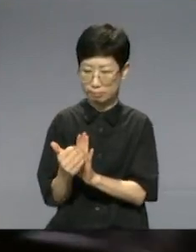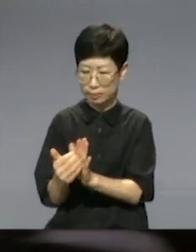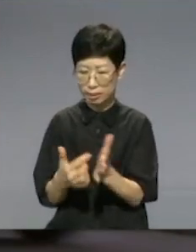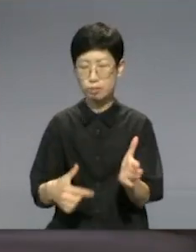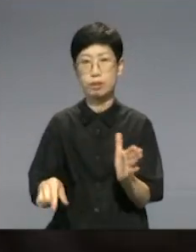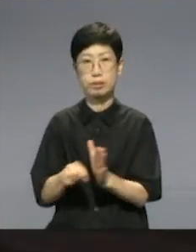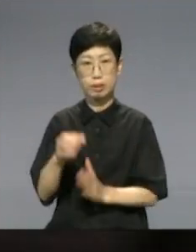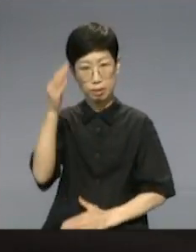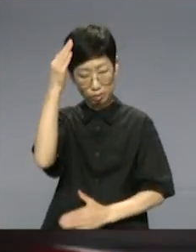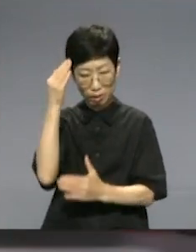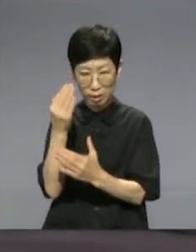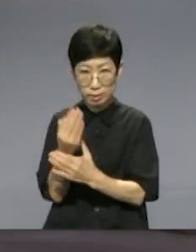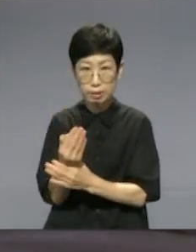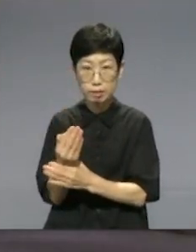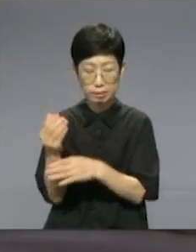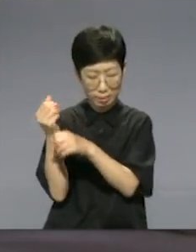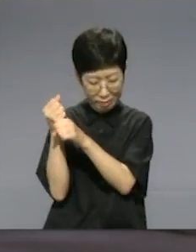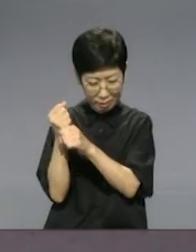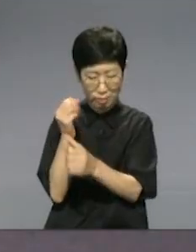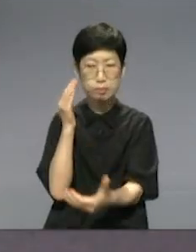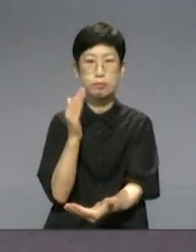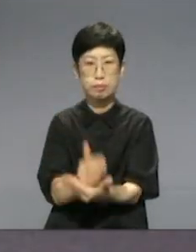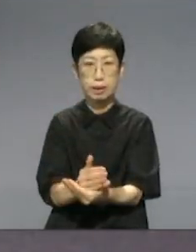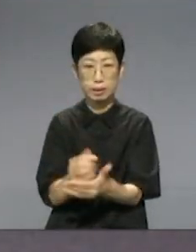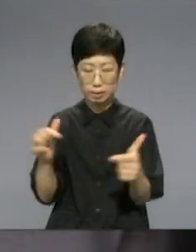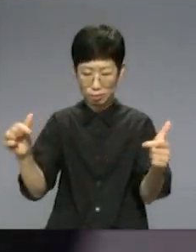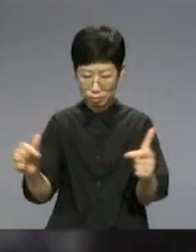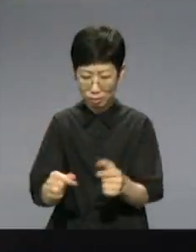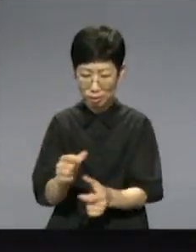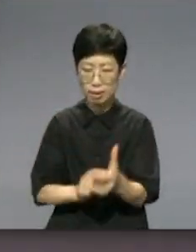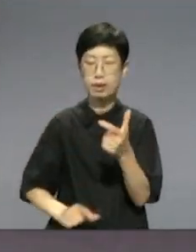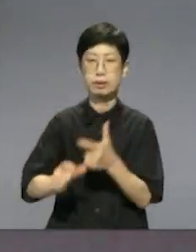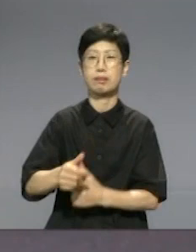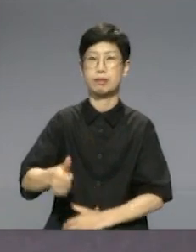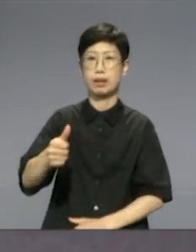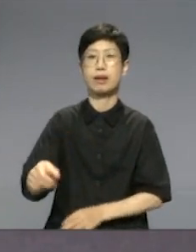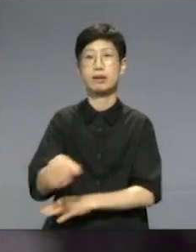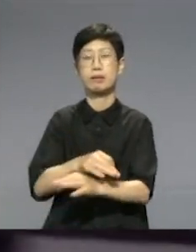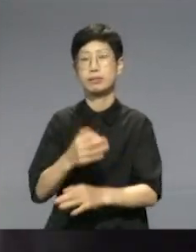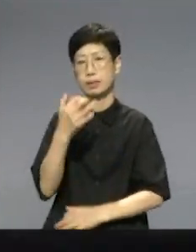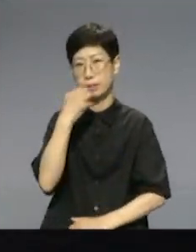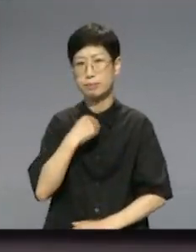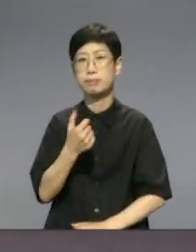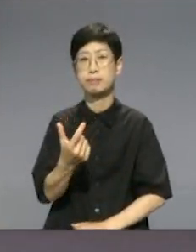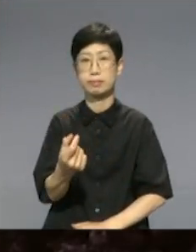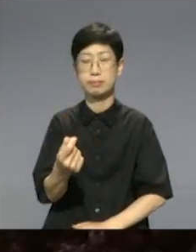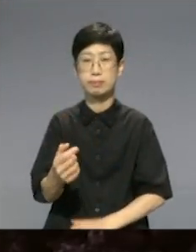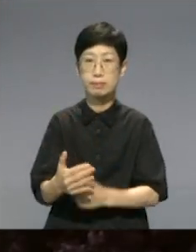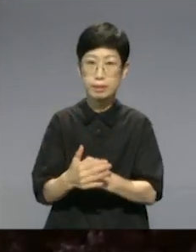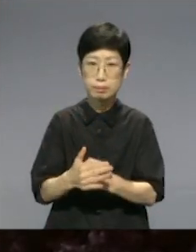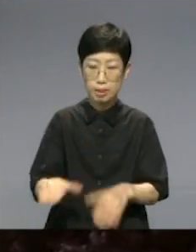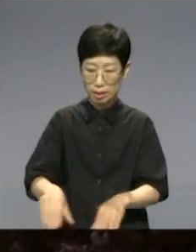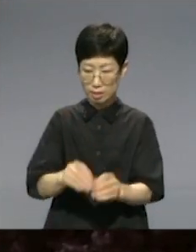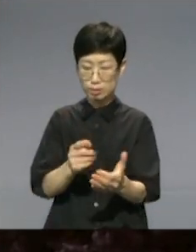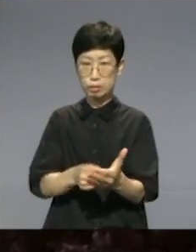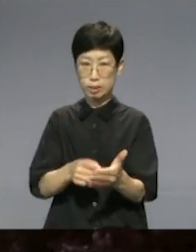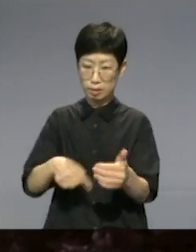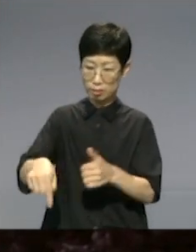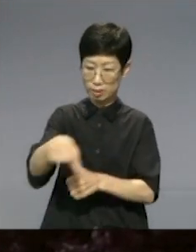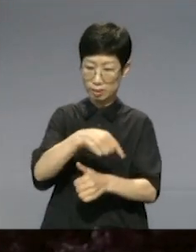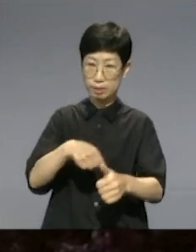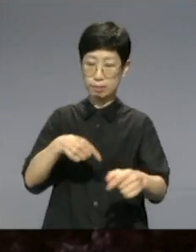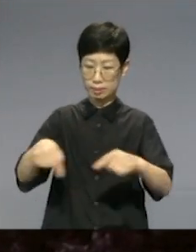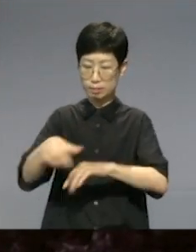화석 연료 의존도를 줄여나가는 게 경제 면에서도 이득입니다. 따라서 수낵 총리 환경